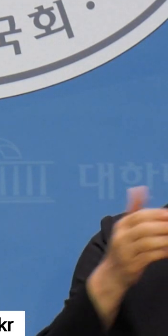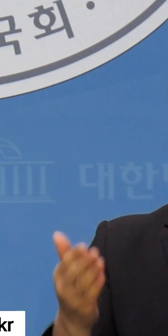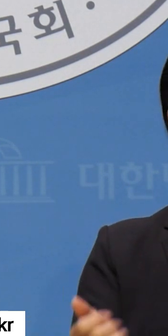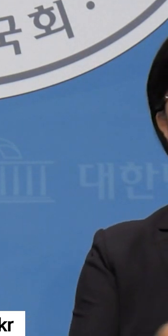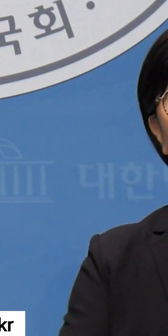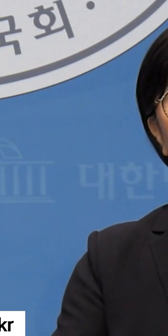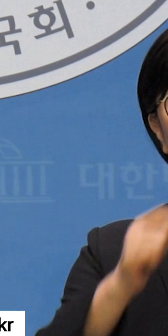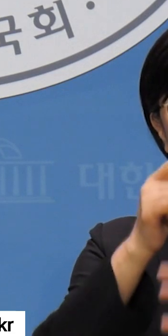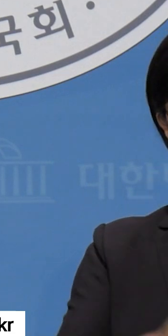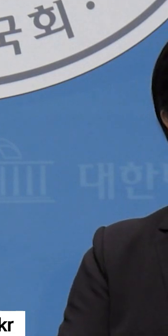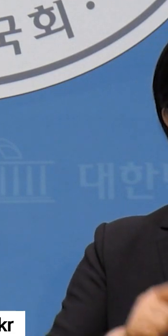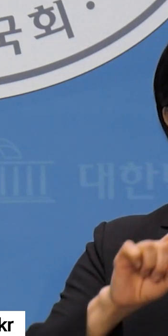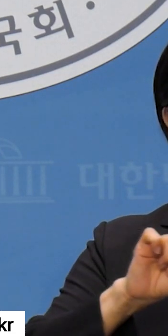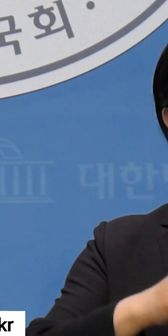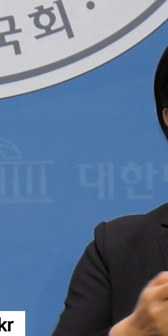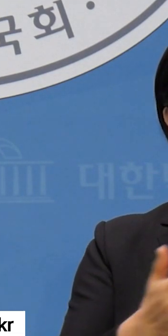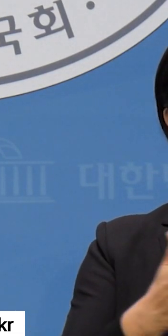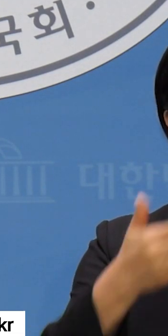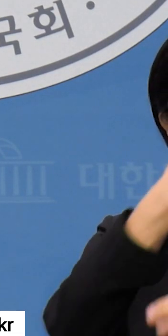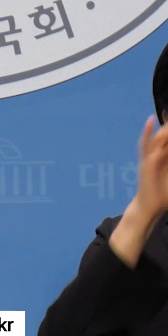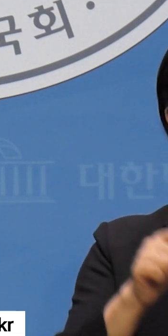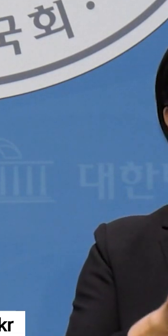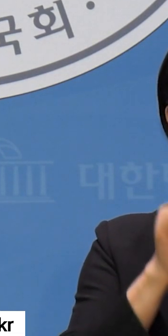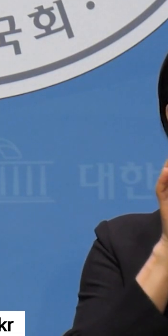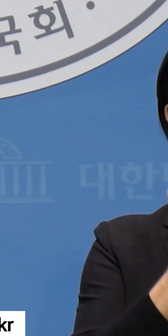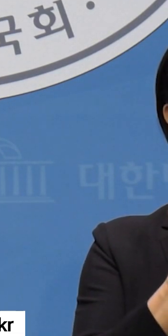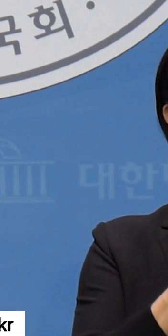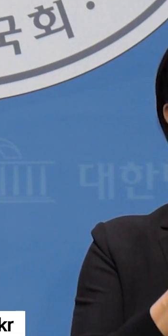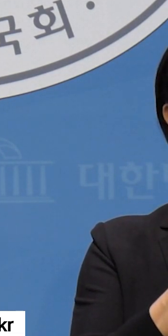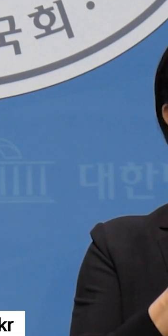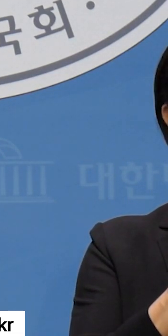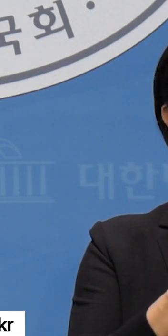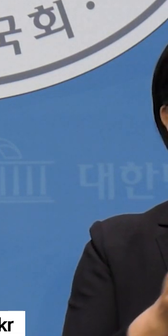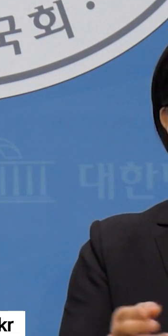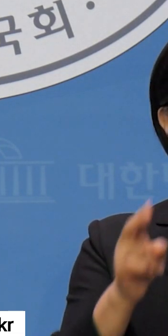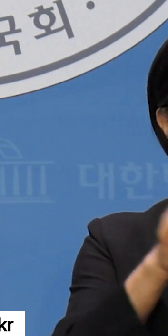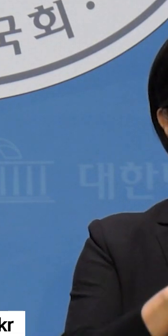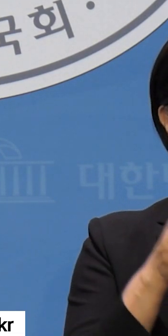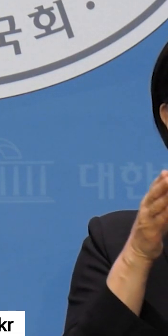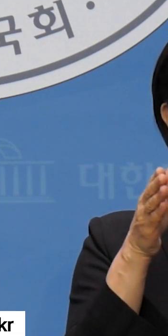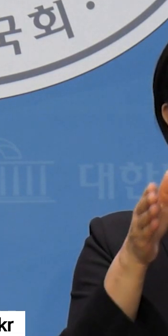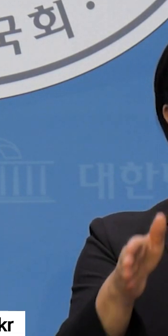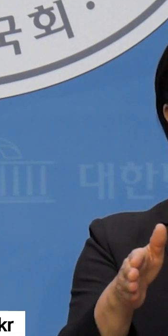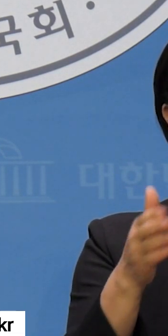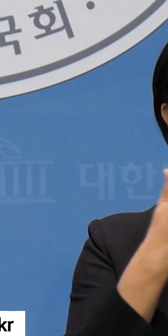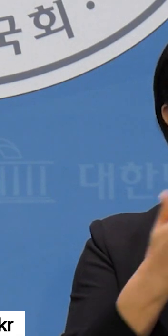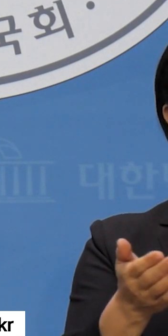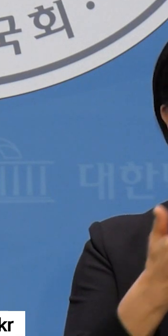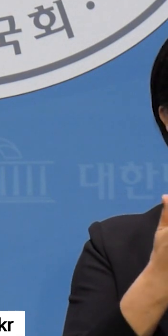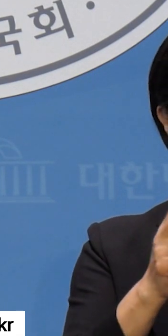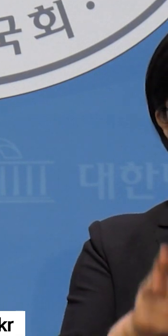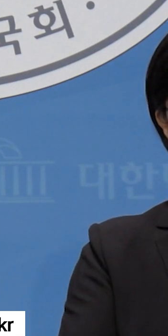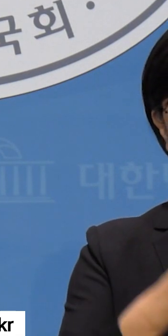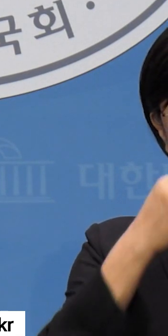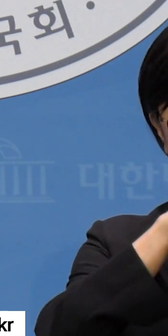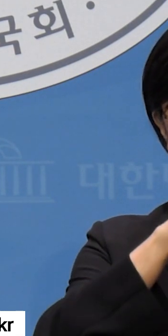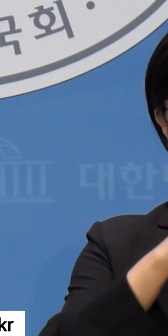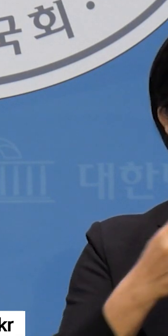환경노동위원회에서는 윤석열 표 청년 고용정책인 청년 취업 진로 및 일 경험 지원 사업 예산